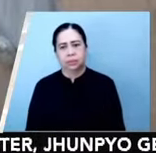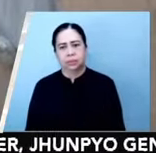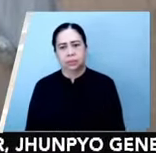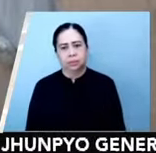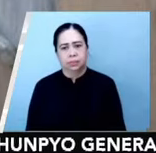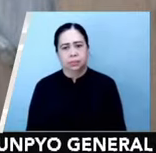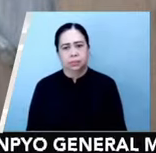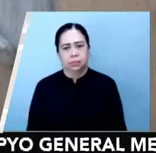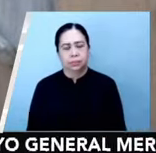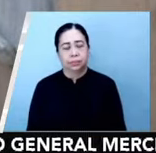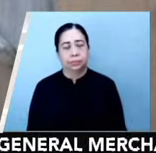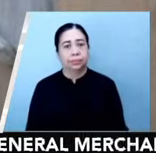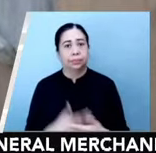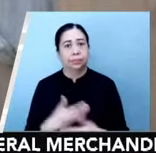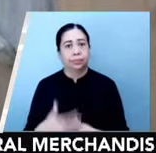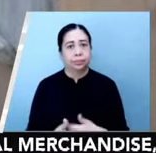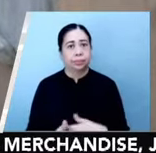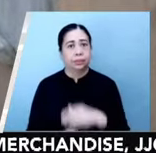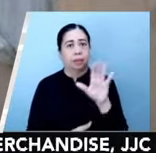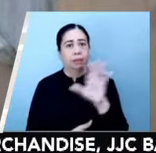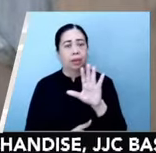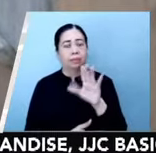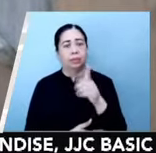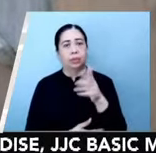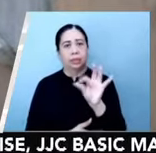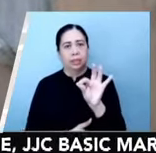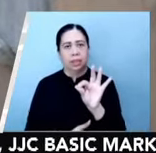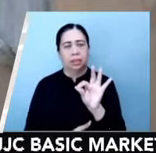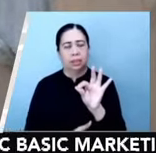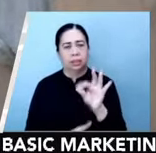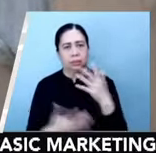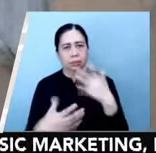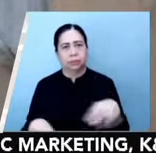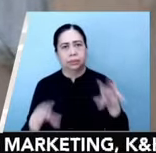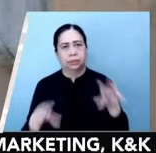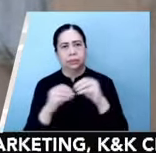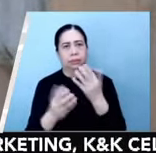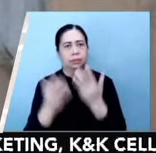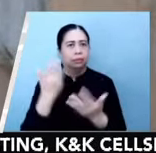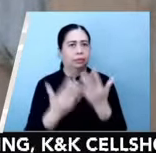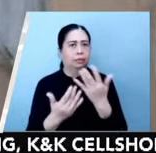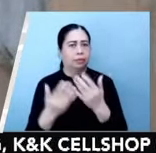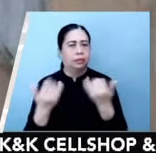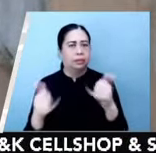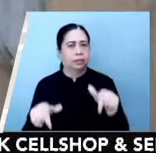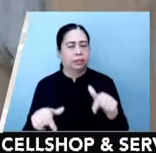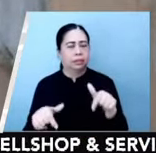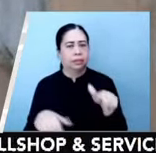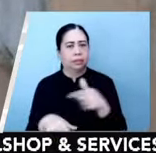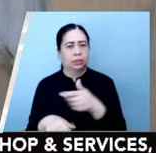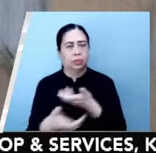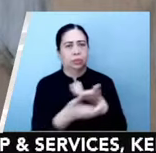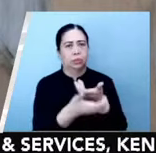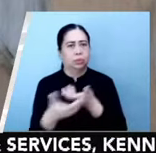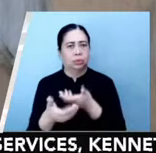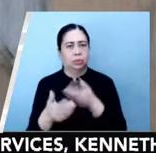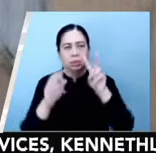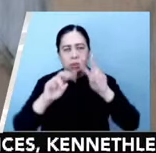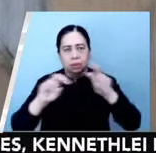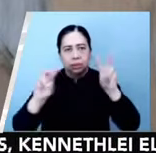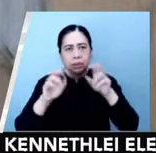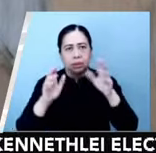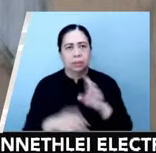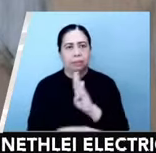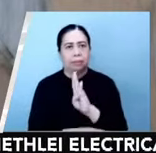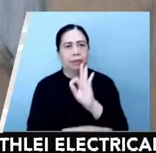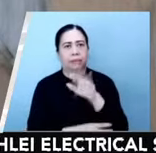Samantala, Susan, alas 5:29 ng umaga nang tuluyang maapula yung sunog at nandito pa yung mga arson investigators ng BFP Quezon City,